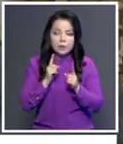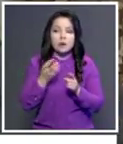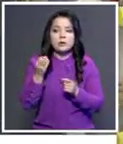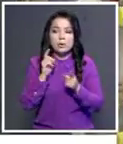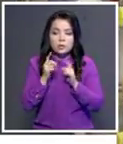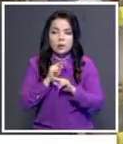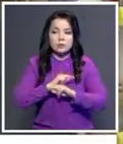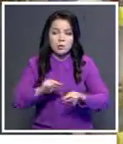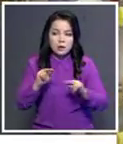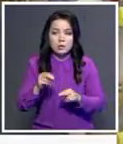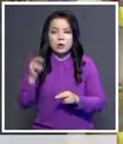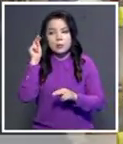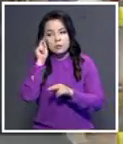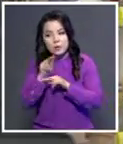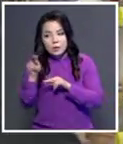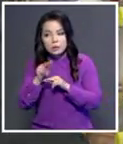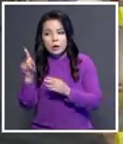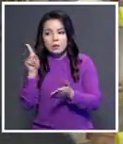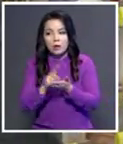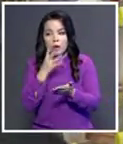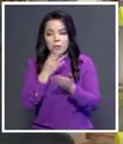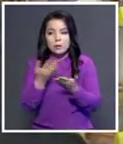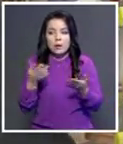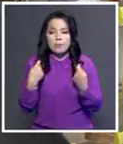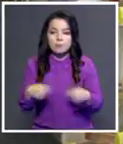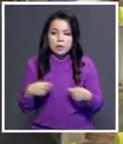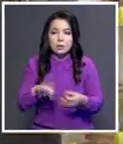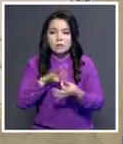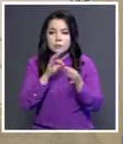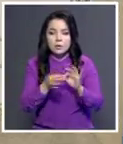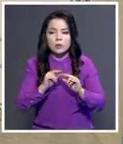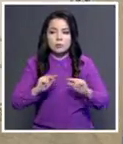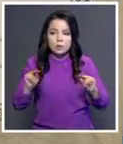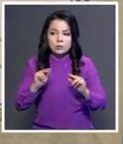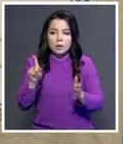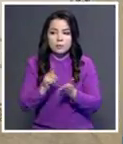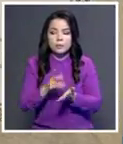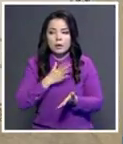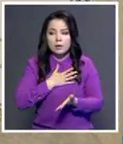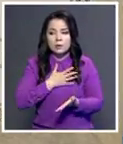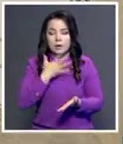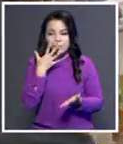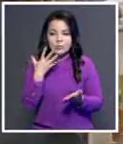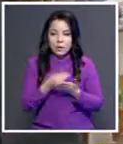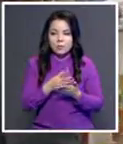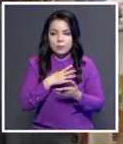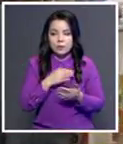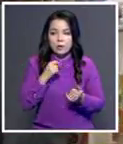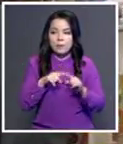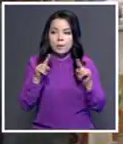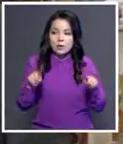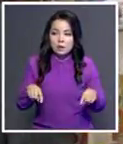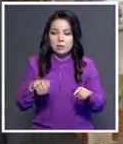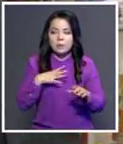тренингтер өткіземіз. Сол жақта үйретіп, оларды қалай сату керек екен. Қазір таңда мына өзімізде Made in Оңтүстік деген парақшамыз бар. Сол